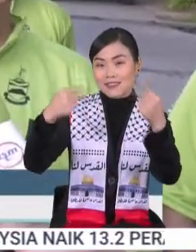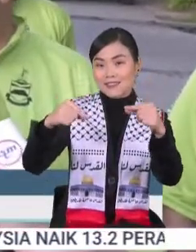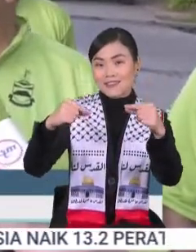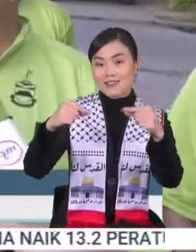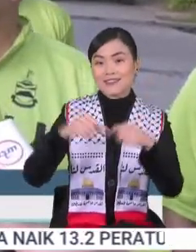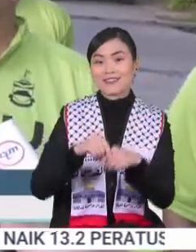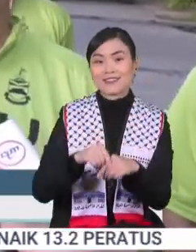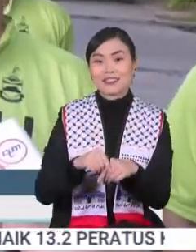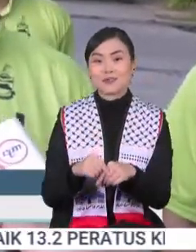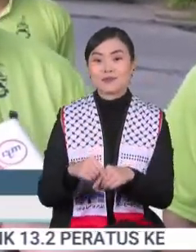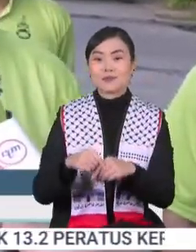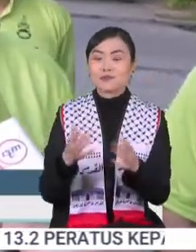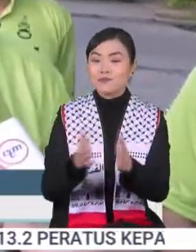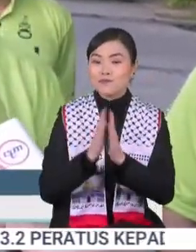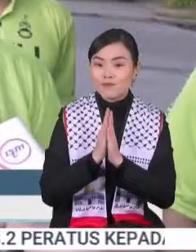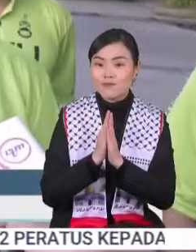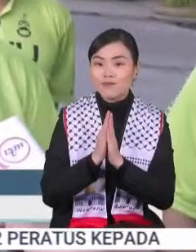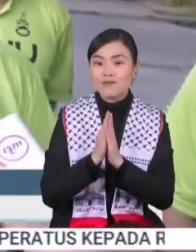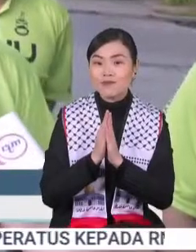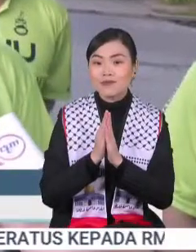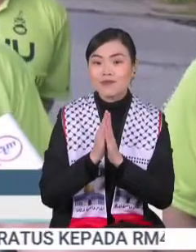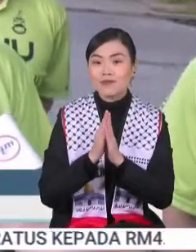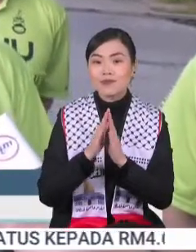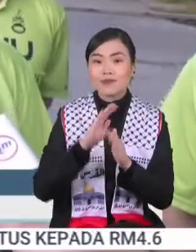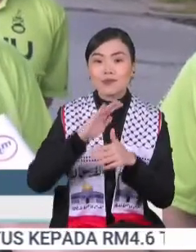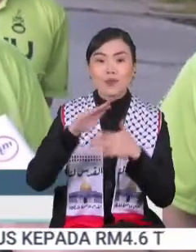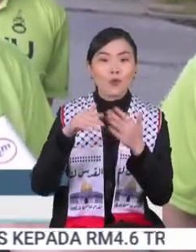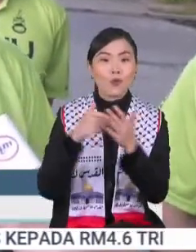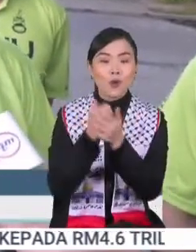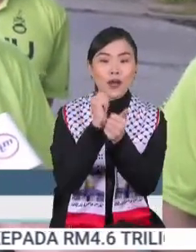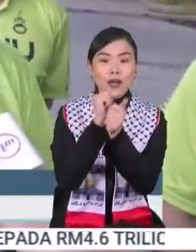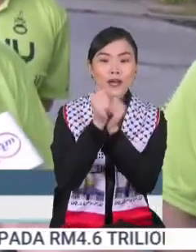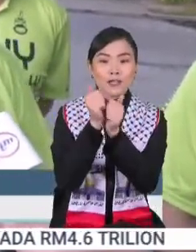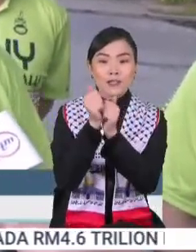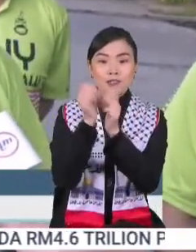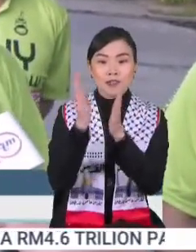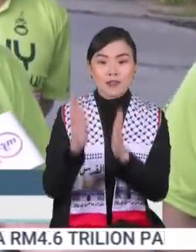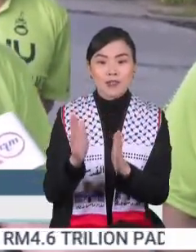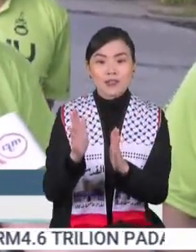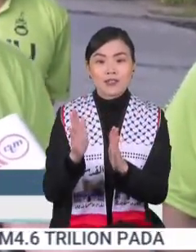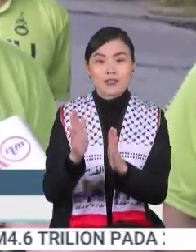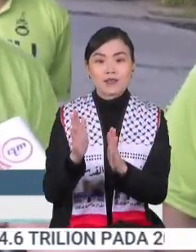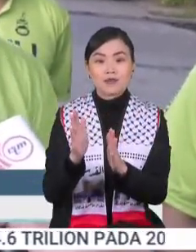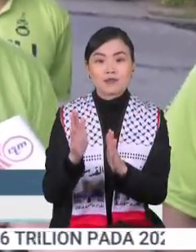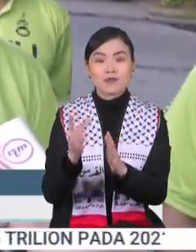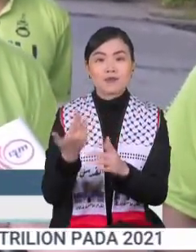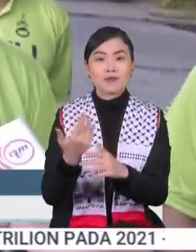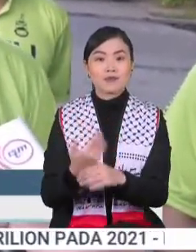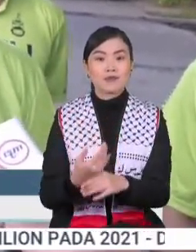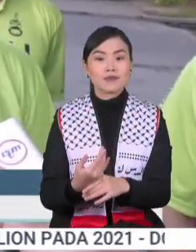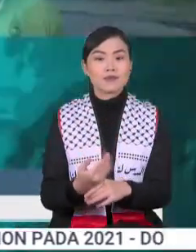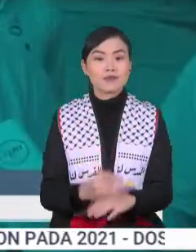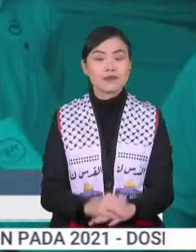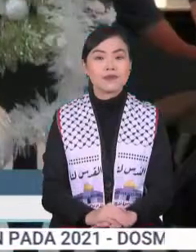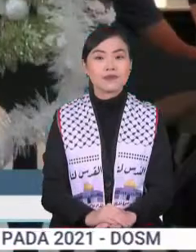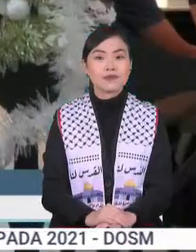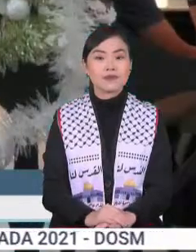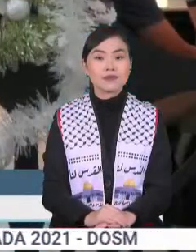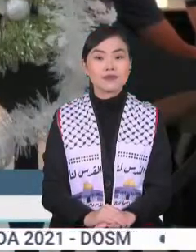sudah mkin Apa nama peminat-peminat sukan itu datang untuk apa nama menyokong pasukan